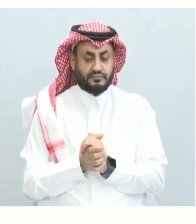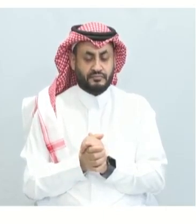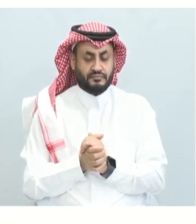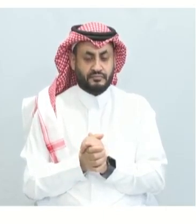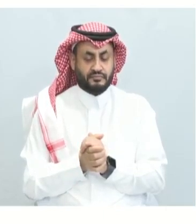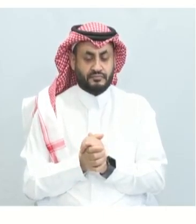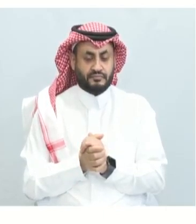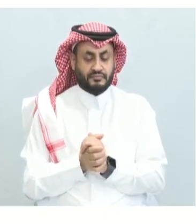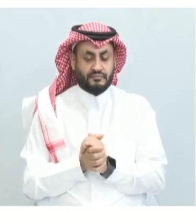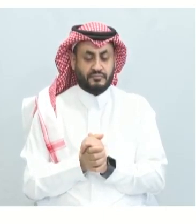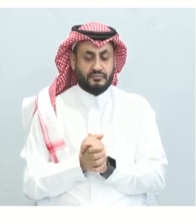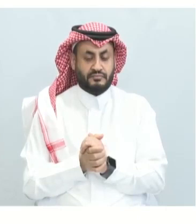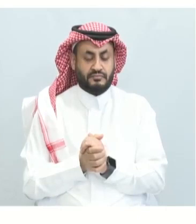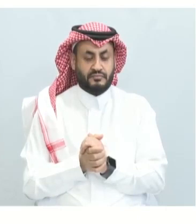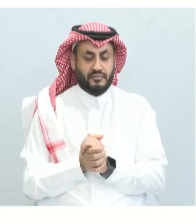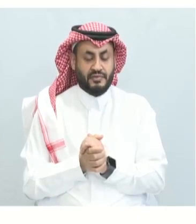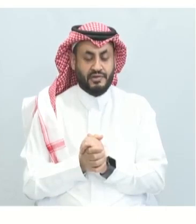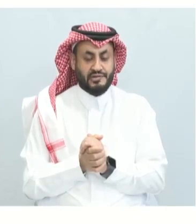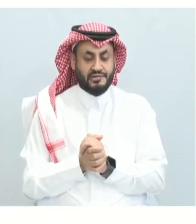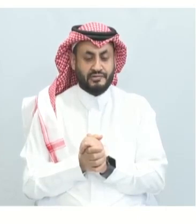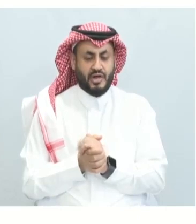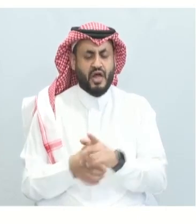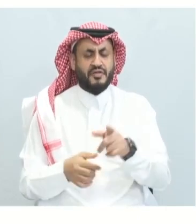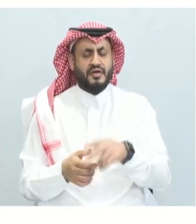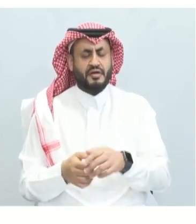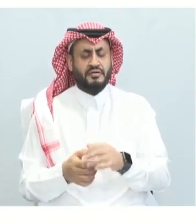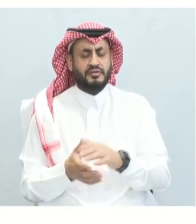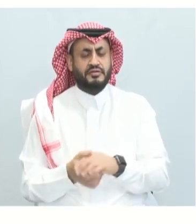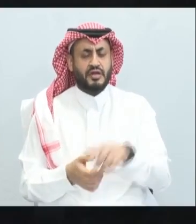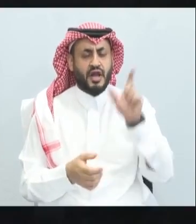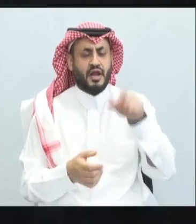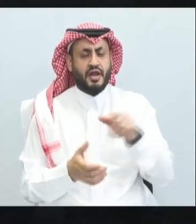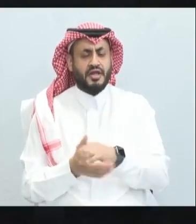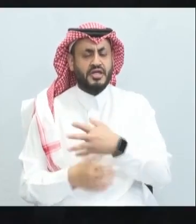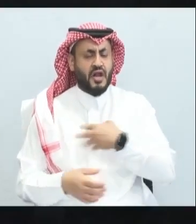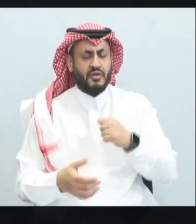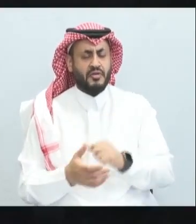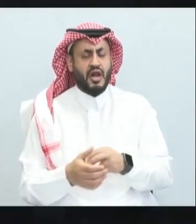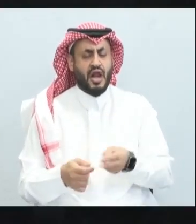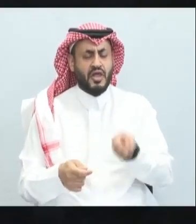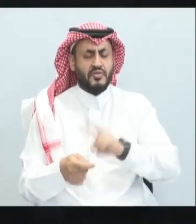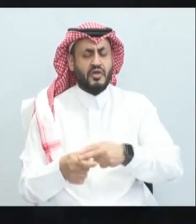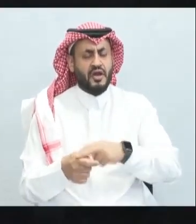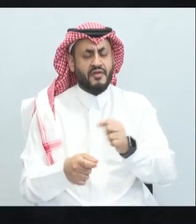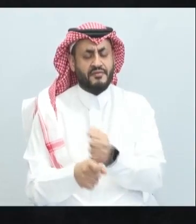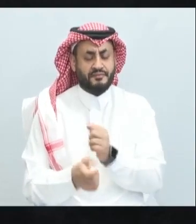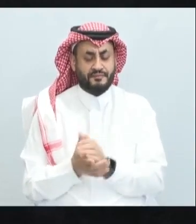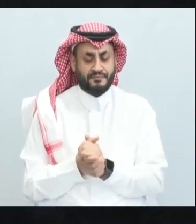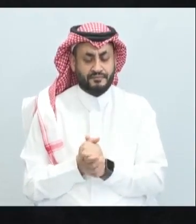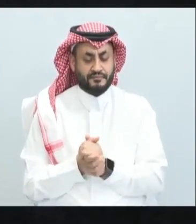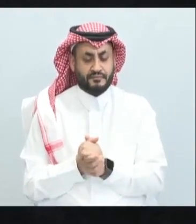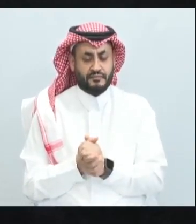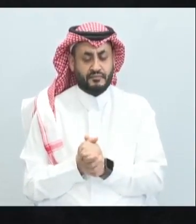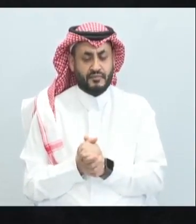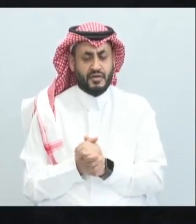الوتر ينبغي للمؤمن ان يحافظ عليها و الا يدعها وانا يدعها لا